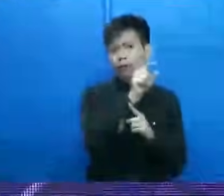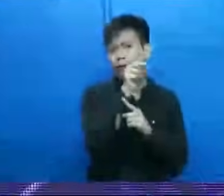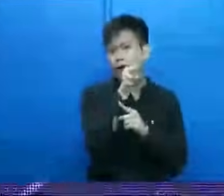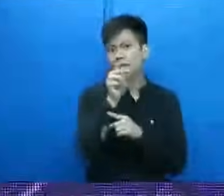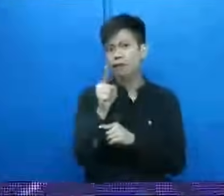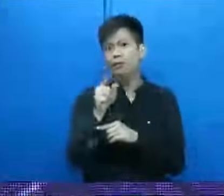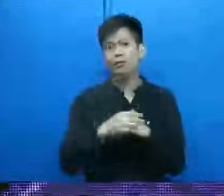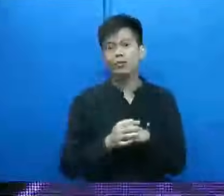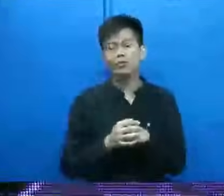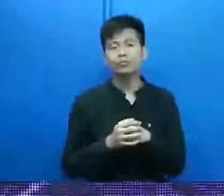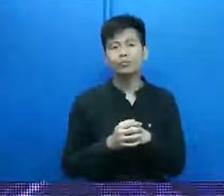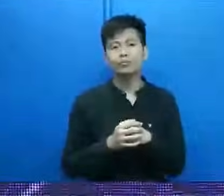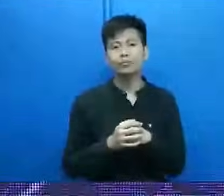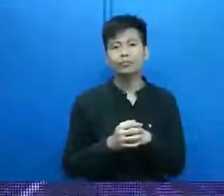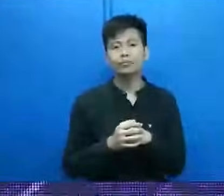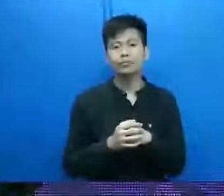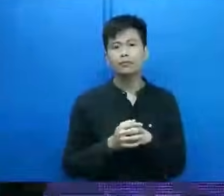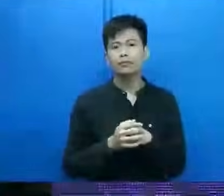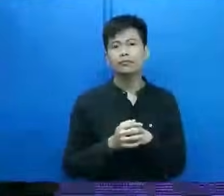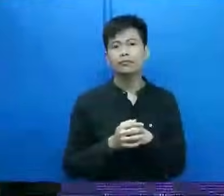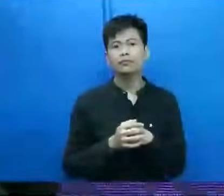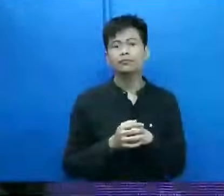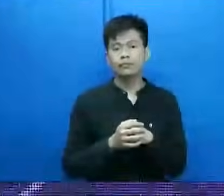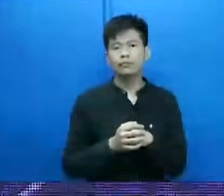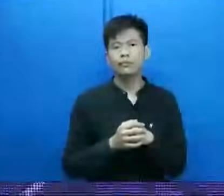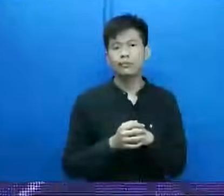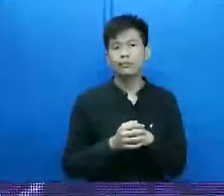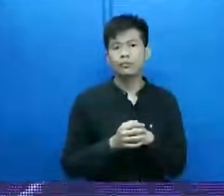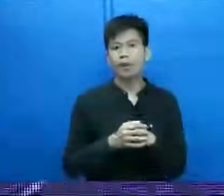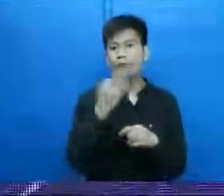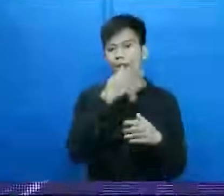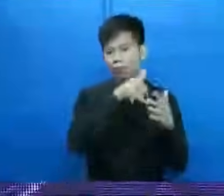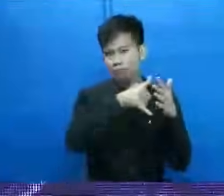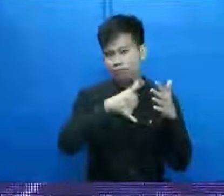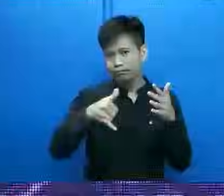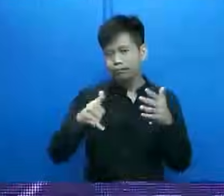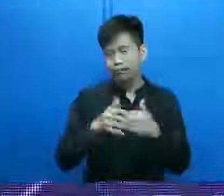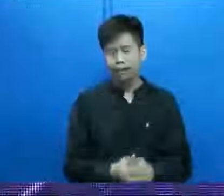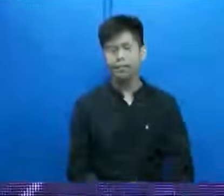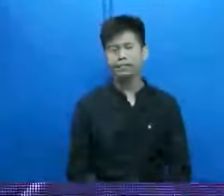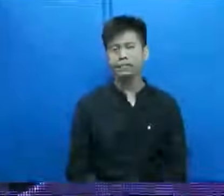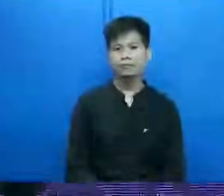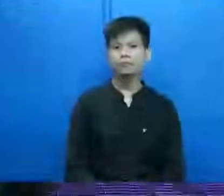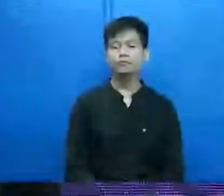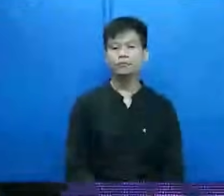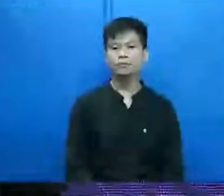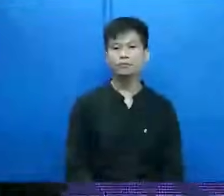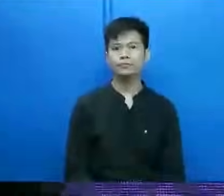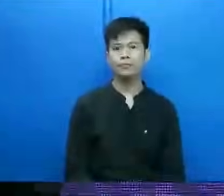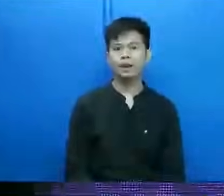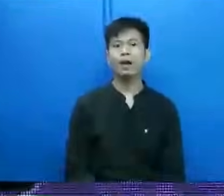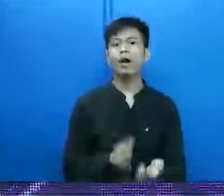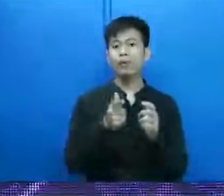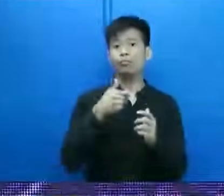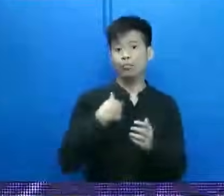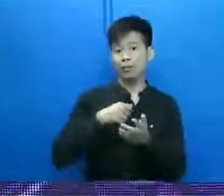700. Matalul ladzina yunfikuna amwalahum fi sabilillah kamatsali habba amatasa sanabil fi kulli sumlatin mi'atu habba. Jadi kalau saya